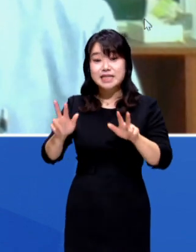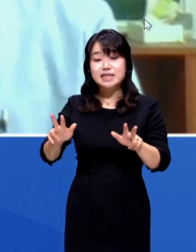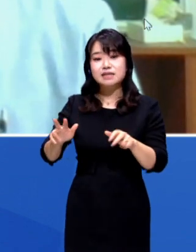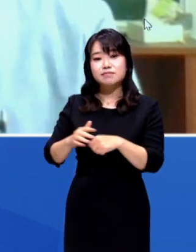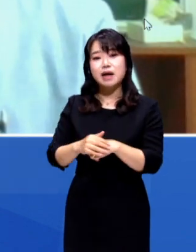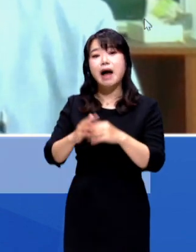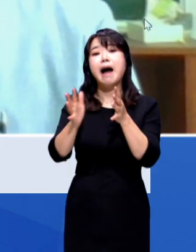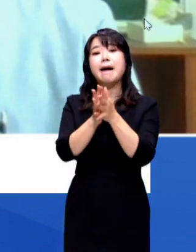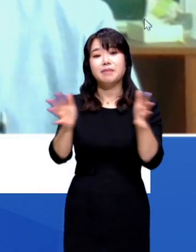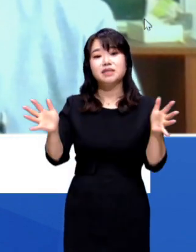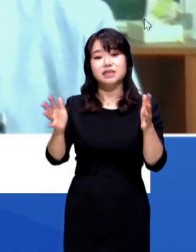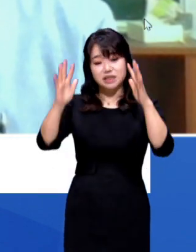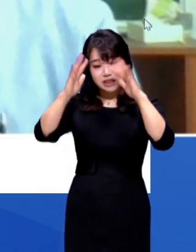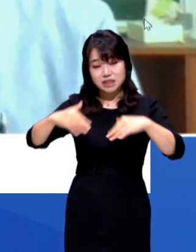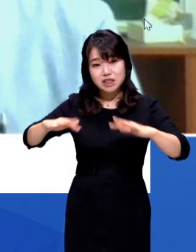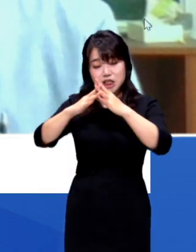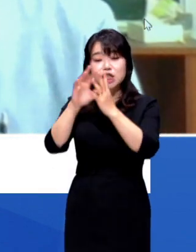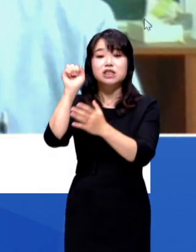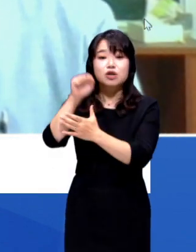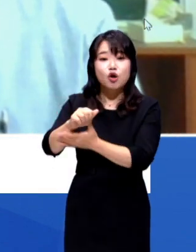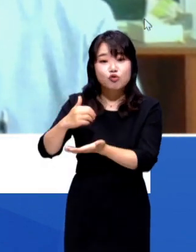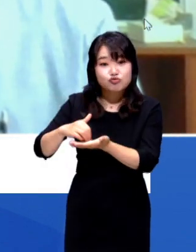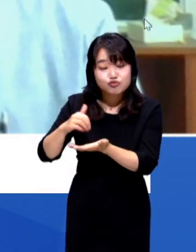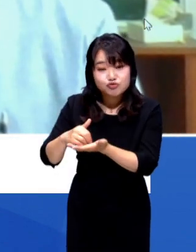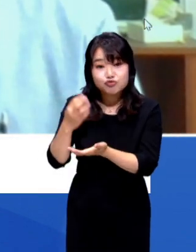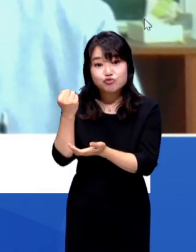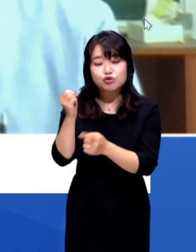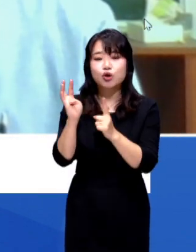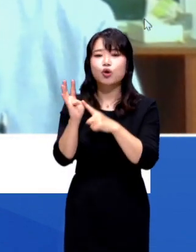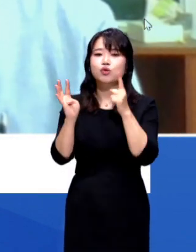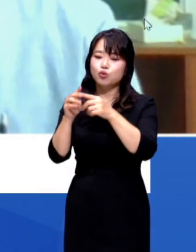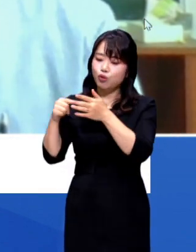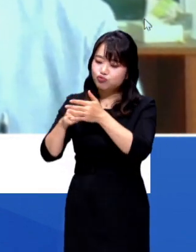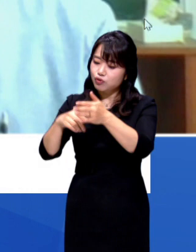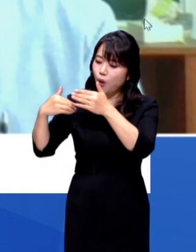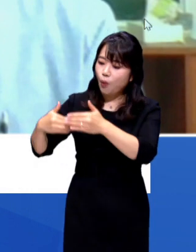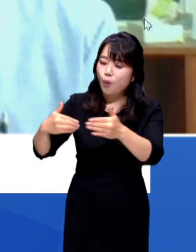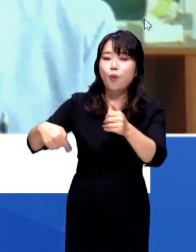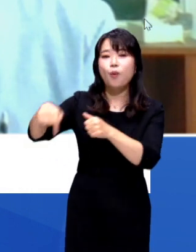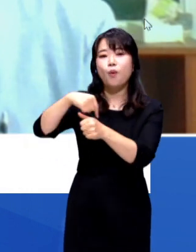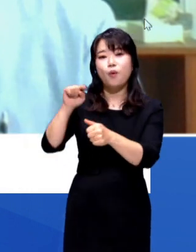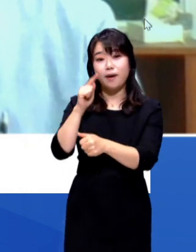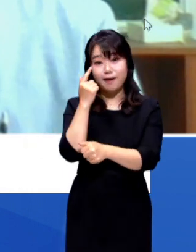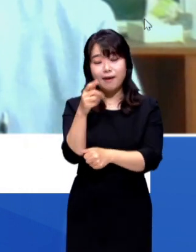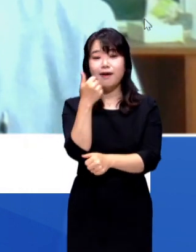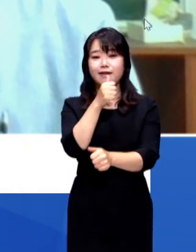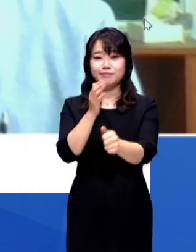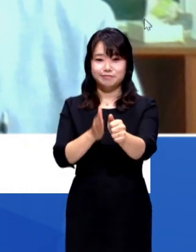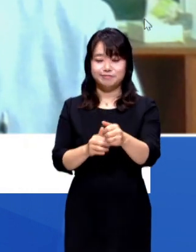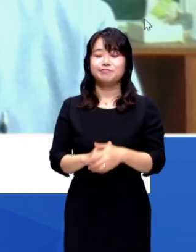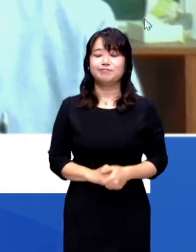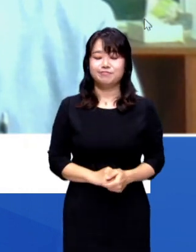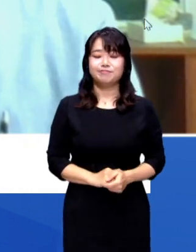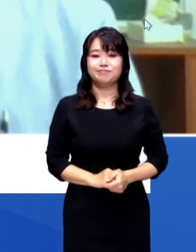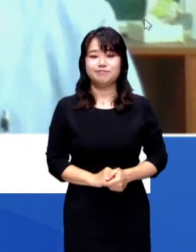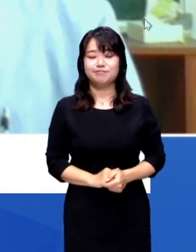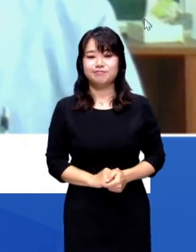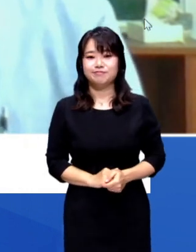몇 개의 아파트가 재건축 승인을 받고 또 어느 단계까지 사업을 추진하고 있는 건가요?